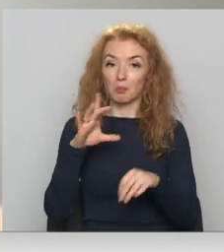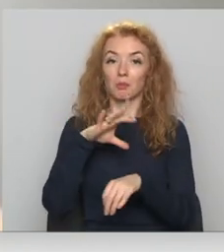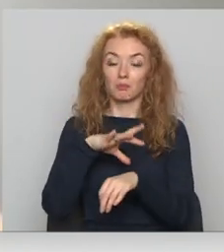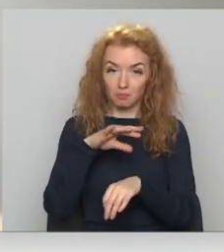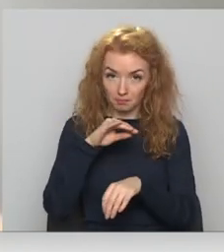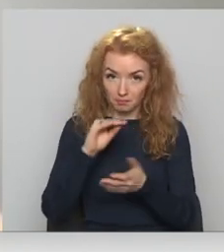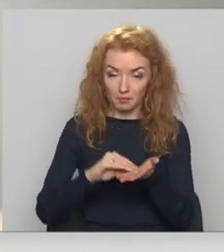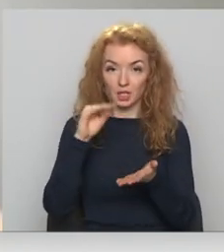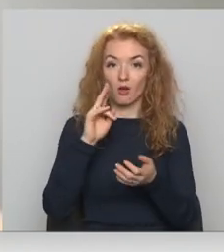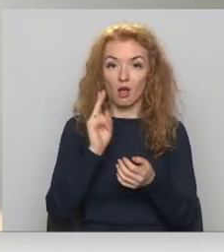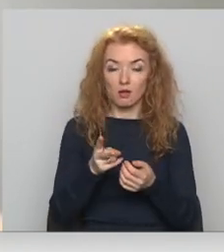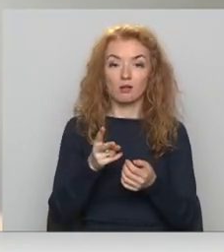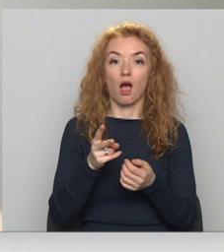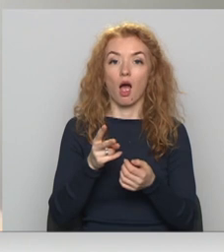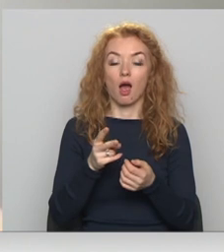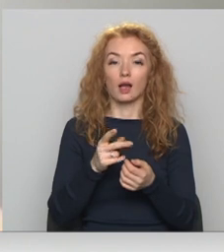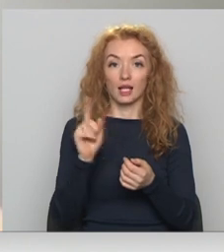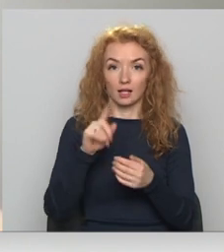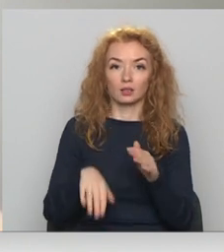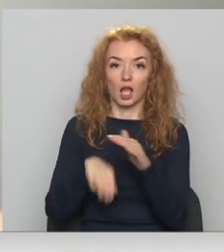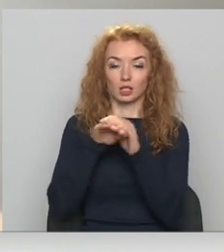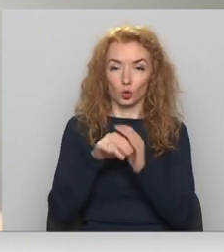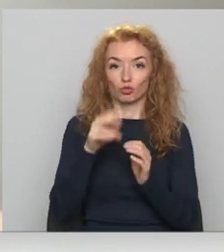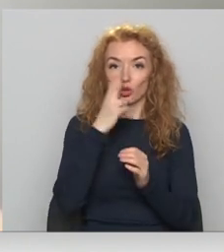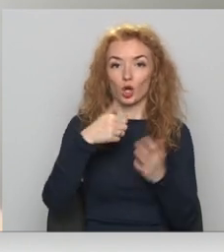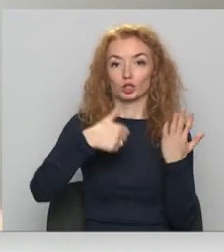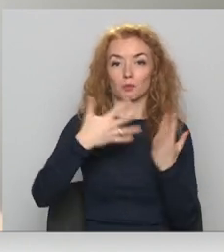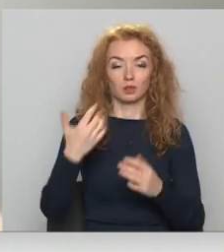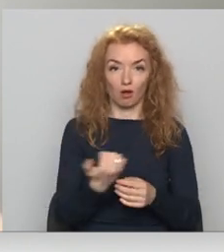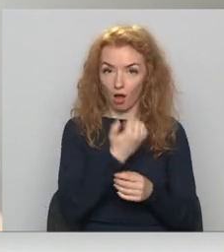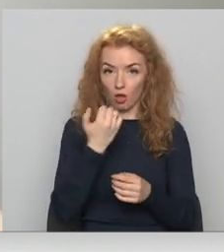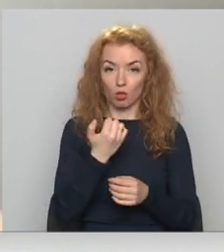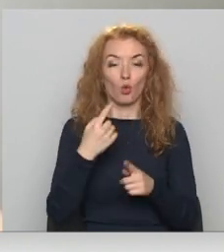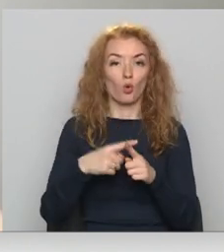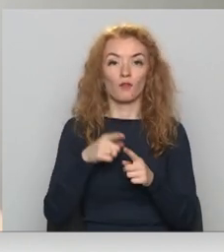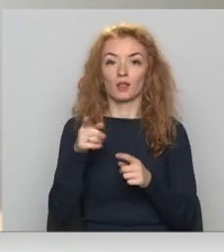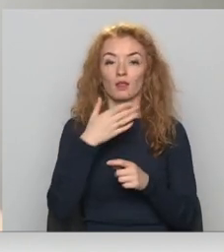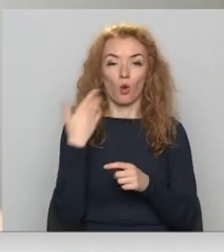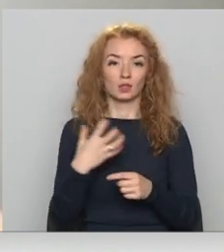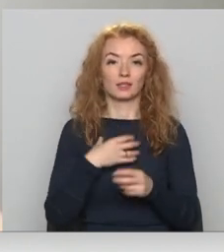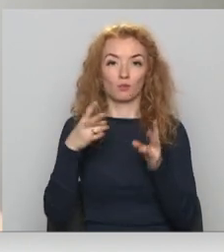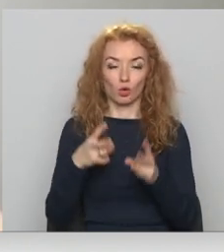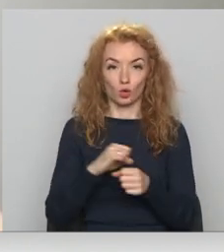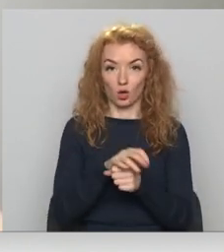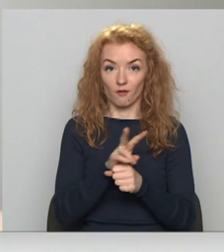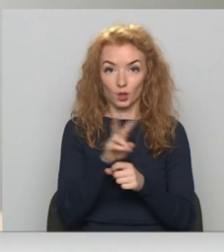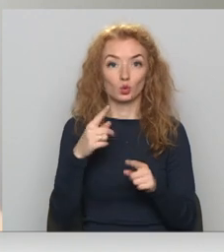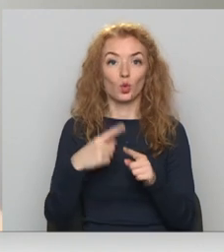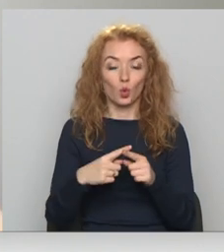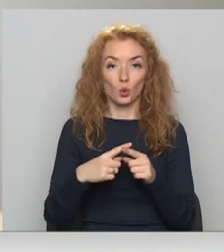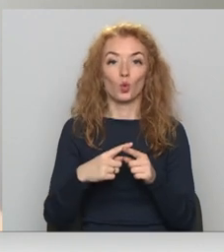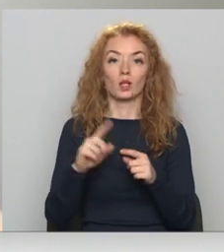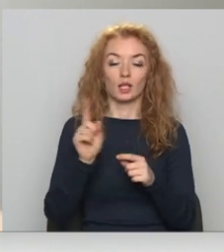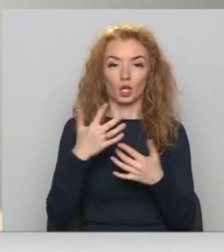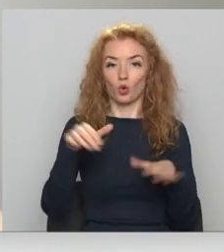balss vakcinācijas dienā šie seniori ir sasnieguši 65 gadu vecumu, nav izslimojuši COVID-19 un ir pagājuši jau minētie